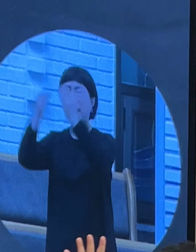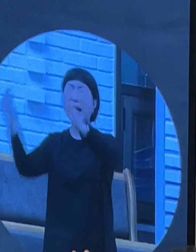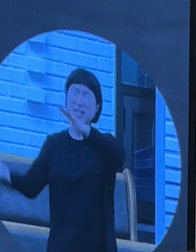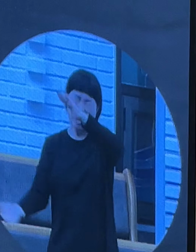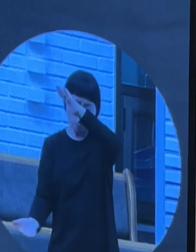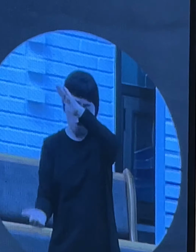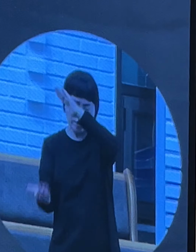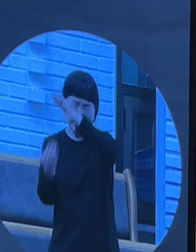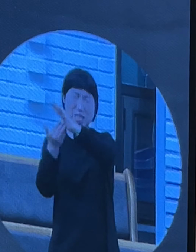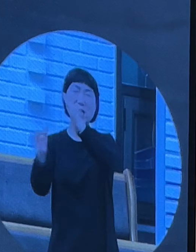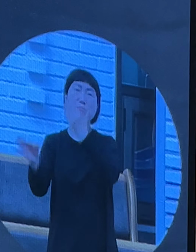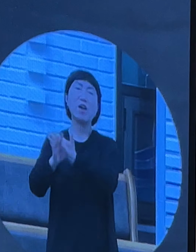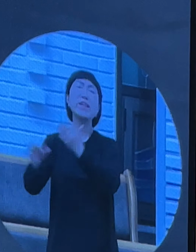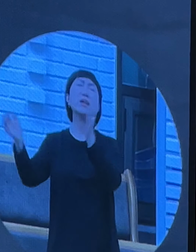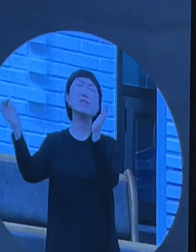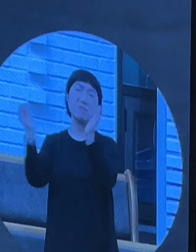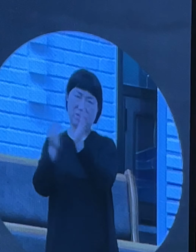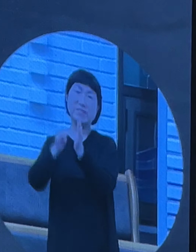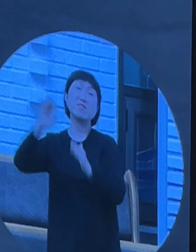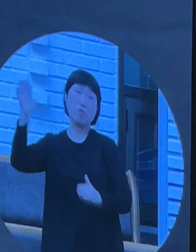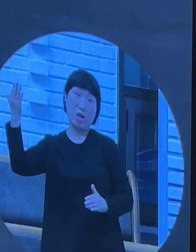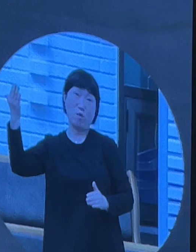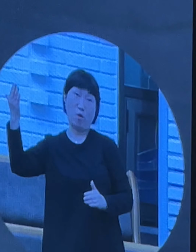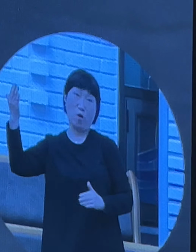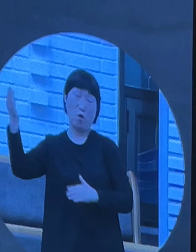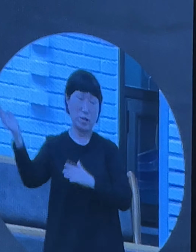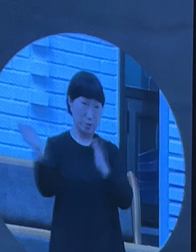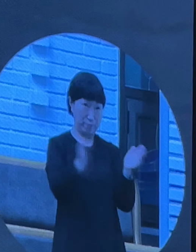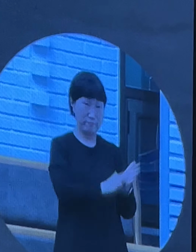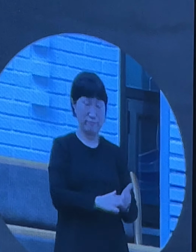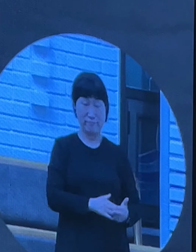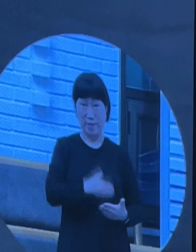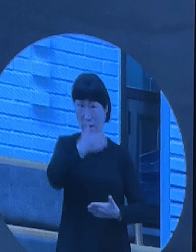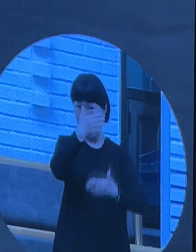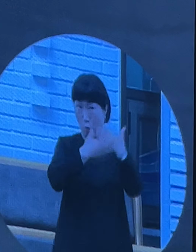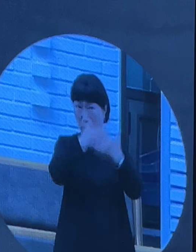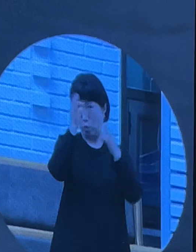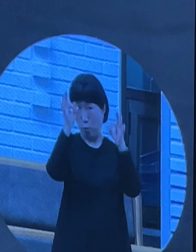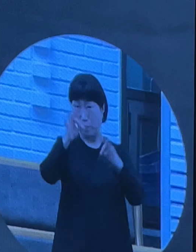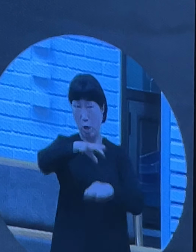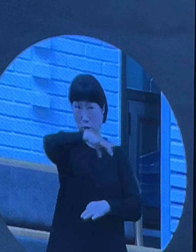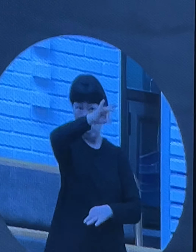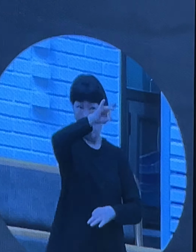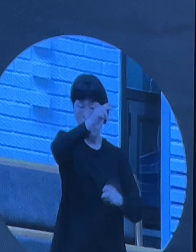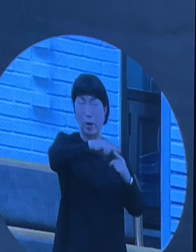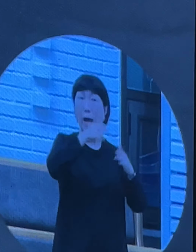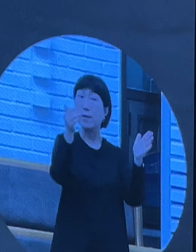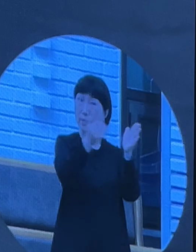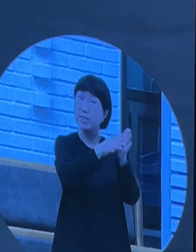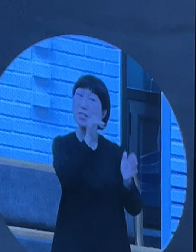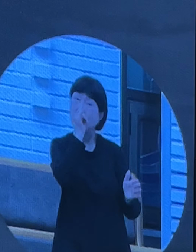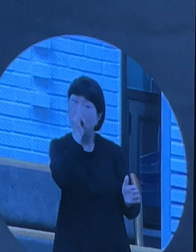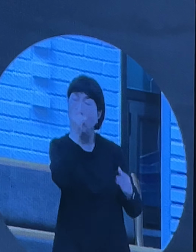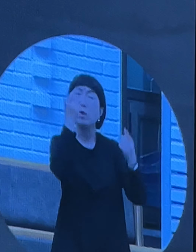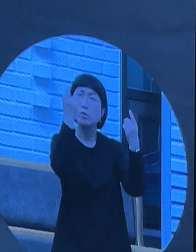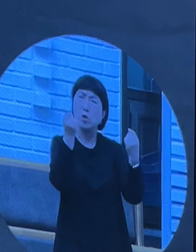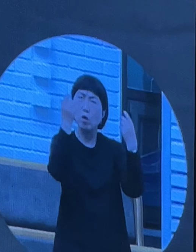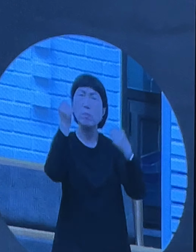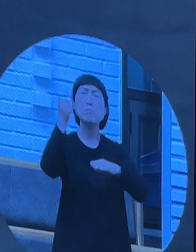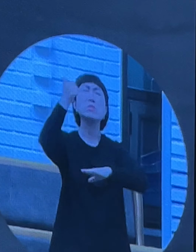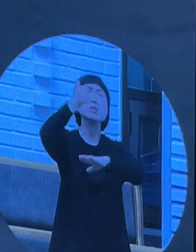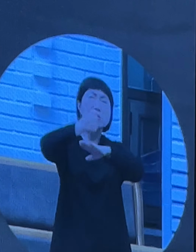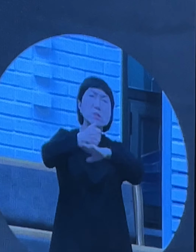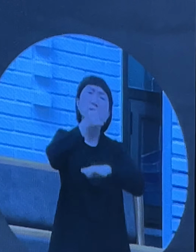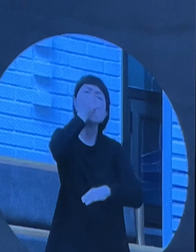이루어지면 끝입니다. 그렇죠? 여러분 영화 같은 데 보면 제일 끝에 끝 이렇게 나와요. 뭐 The End 아니면 뭐 Finish 뭐 이래서 끝 나오는데 그